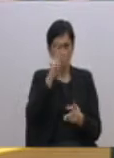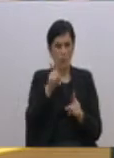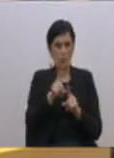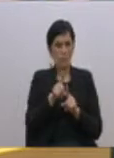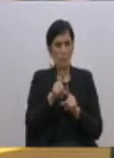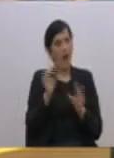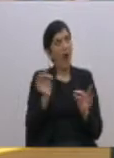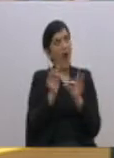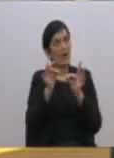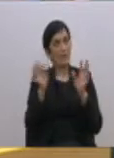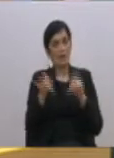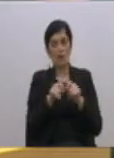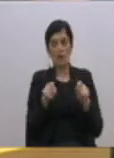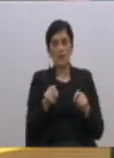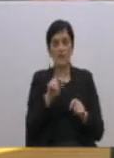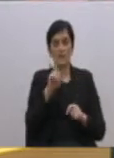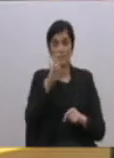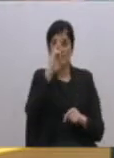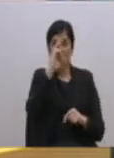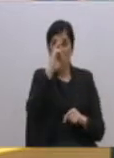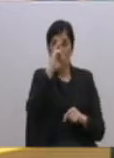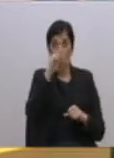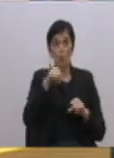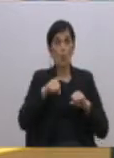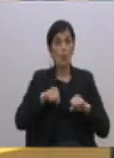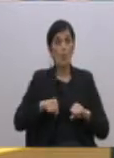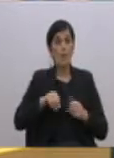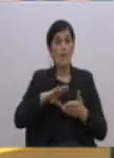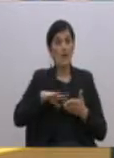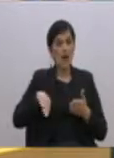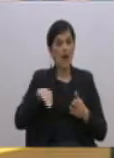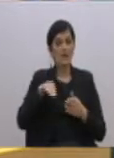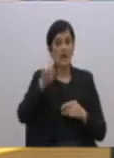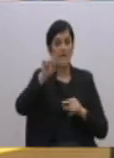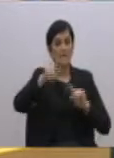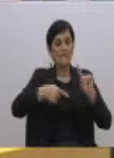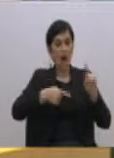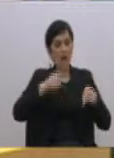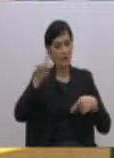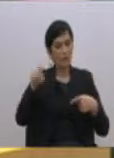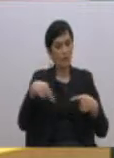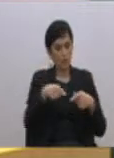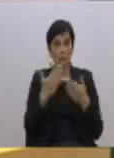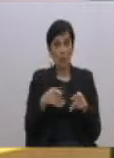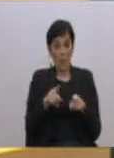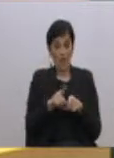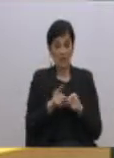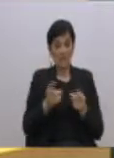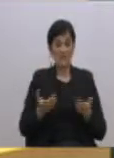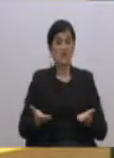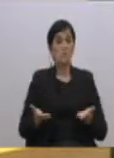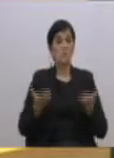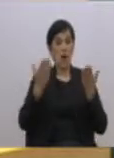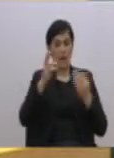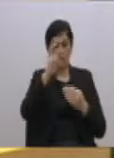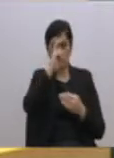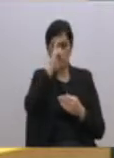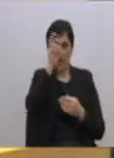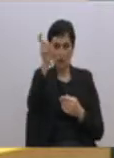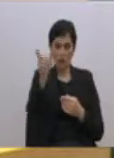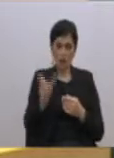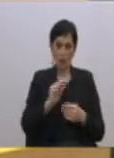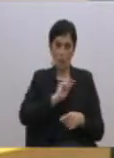arapizganic neba, s-a chemțipul ublebe bizgarda, valde ublebe bizganic neba. S-a jaro bohilec,